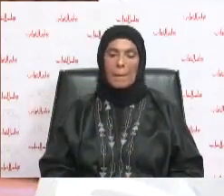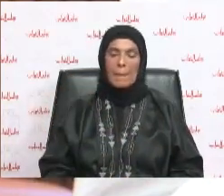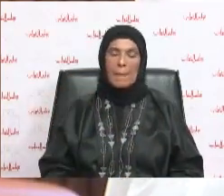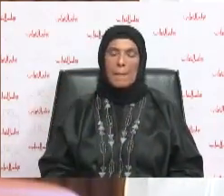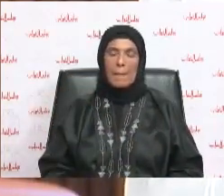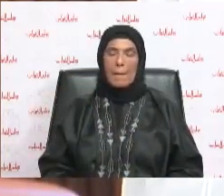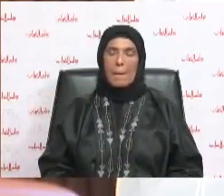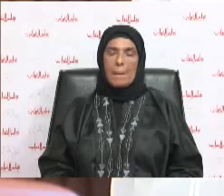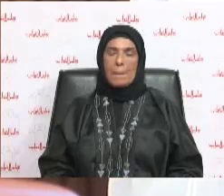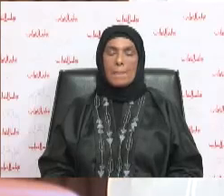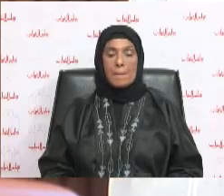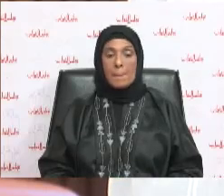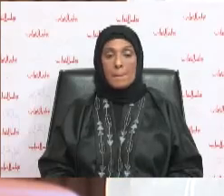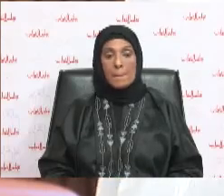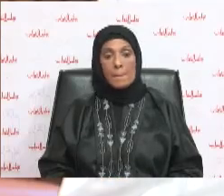يعني